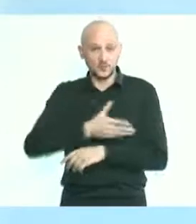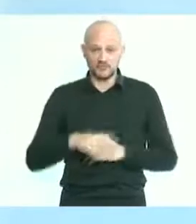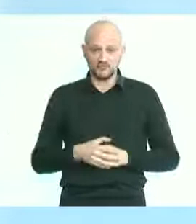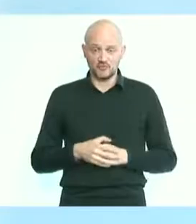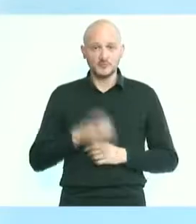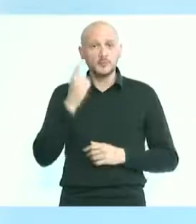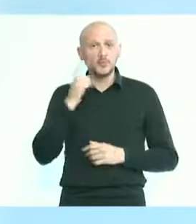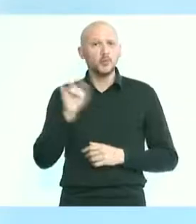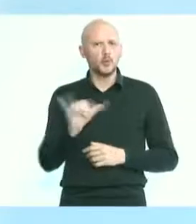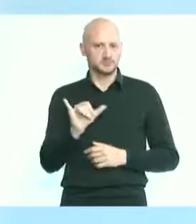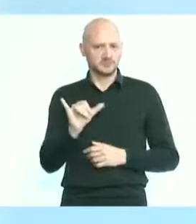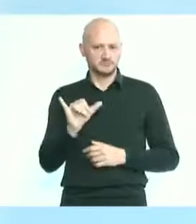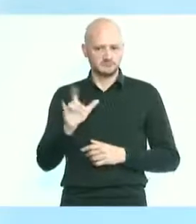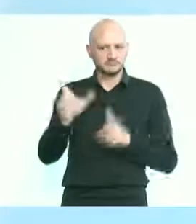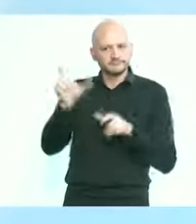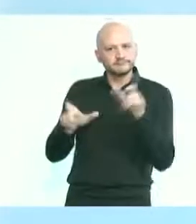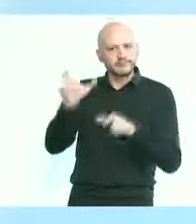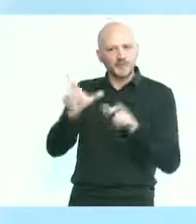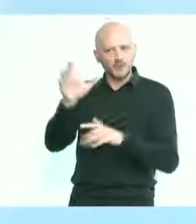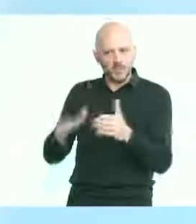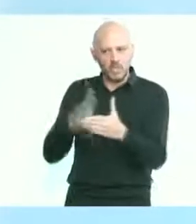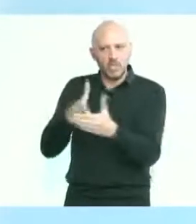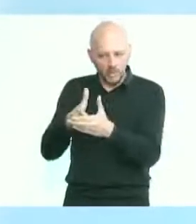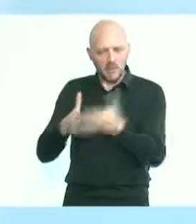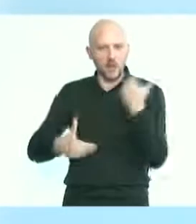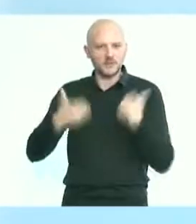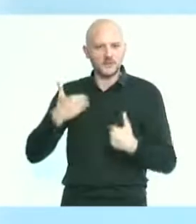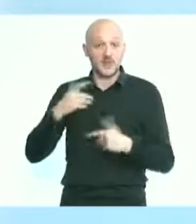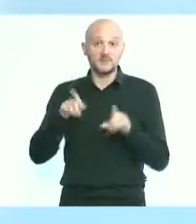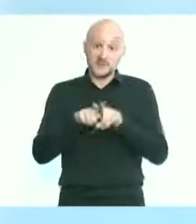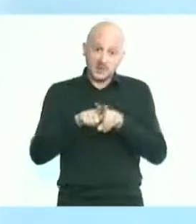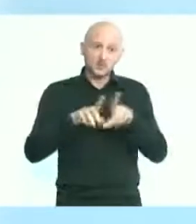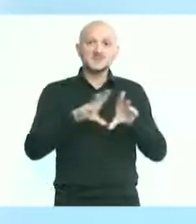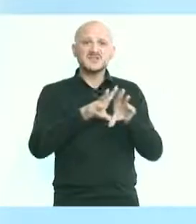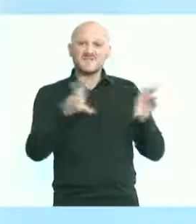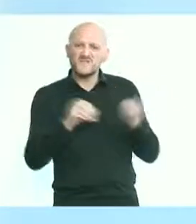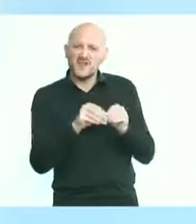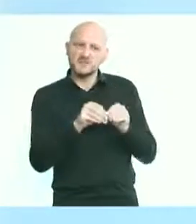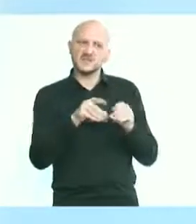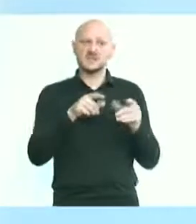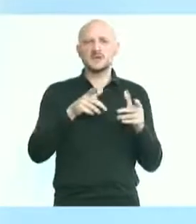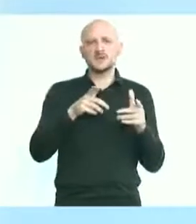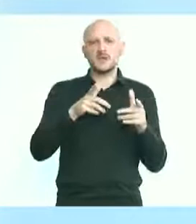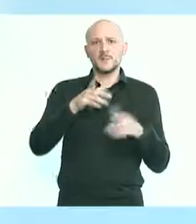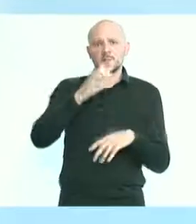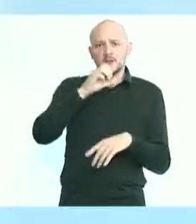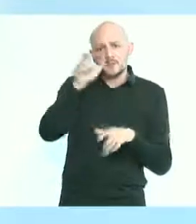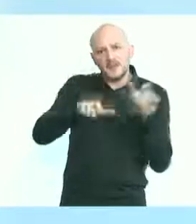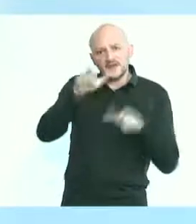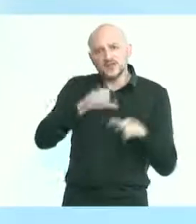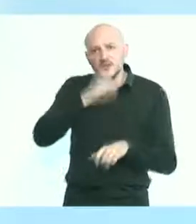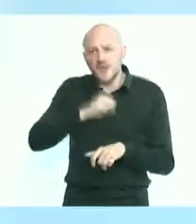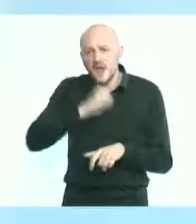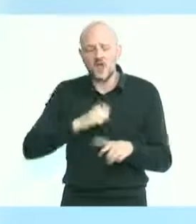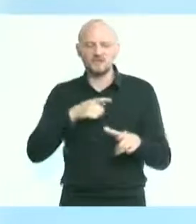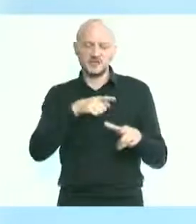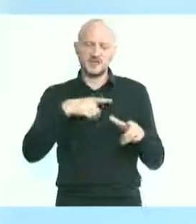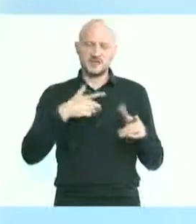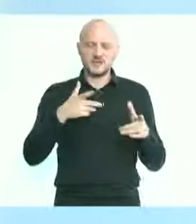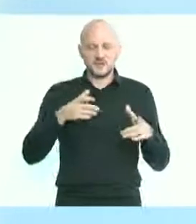de handicap, mais pas que, les personnes âgées, les familles nombreuses avec des poussettes, toutes celles qui sont entravées dans leur mobilité